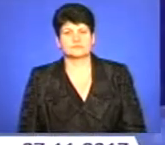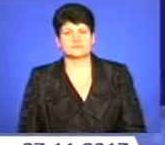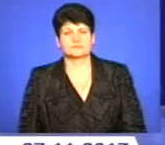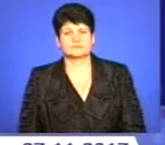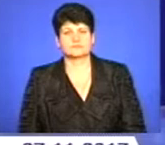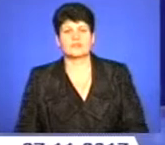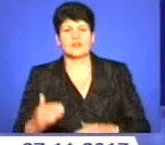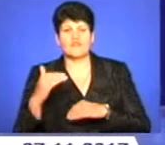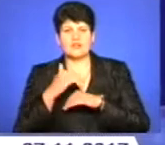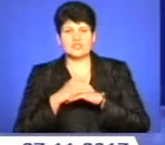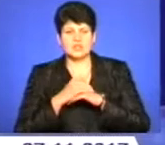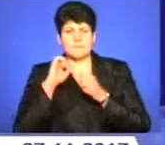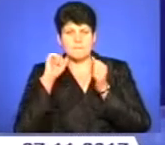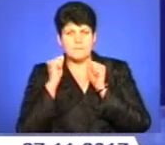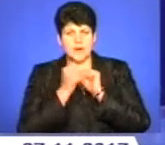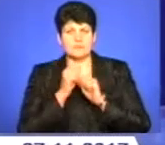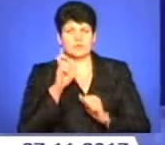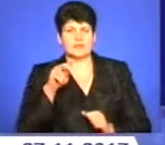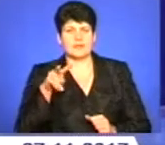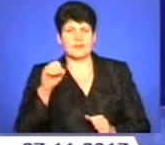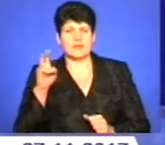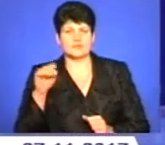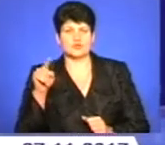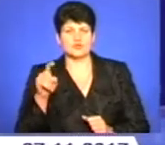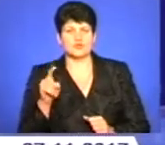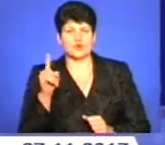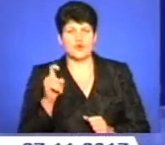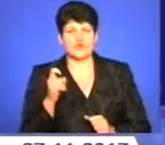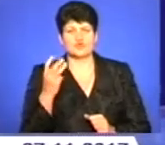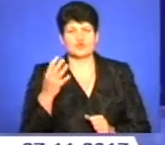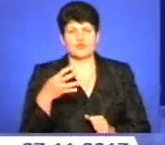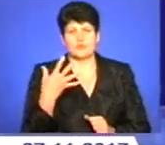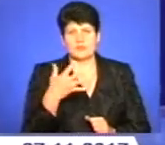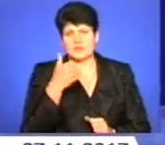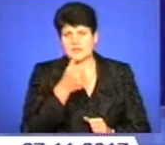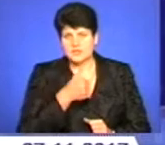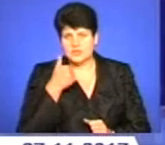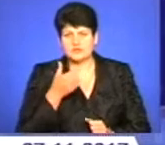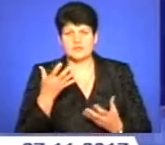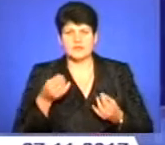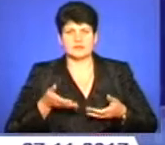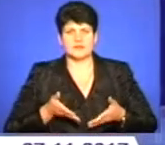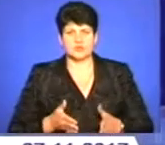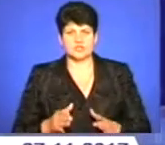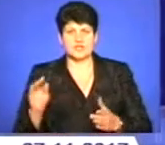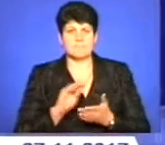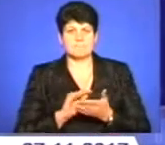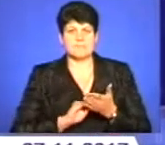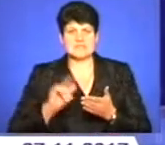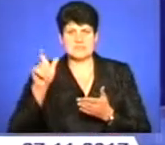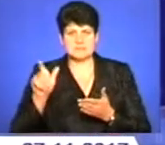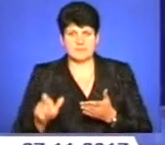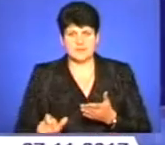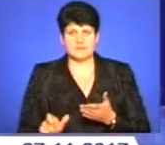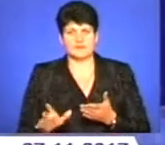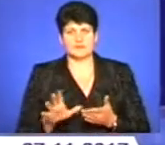Вечір пам'яті Богдана Лепкова, присвячений 145-річчю від дня народження письменника, відбувся у Тернополі. Згадати митця прийшли поціновувачі